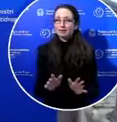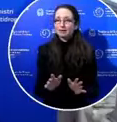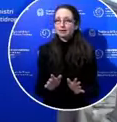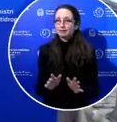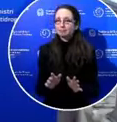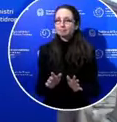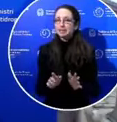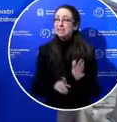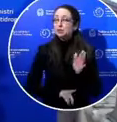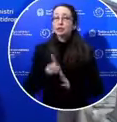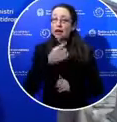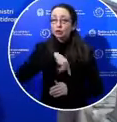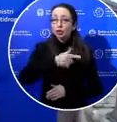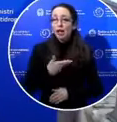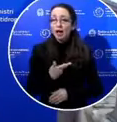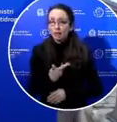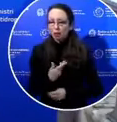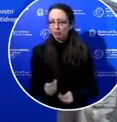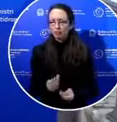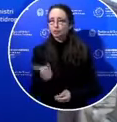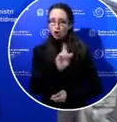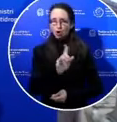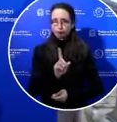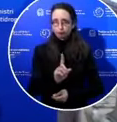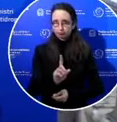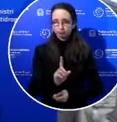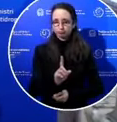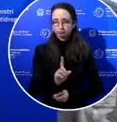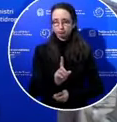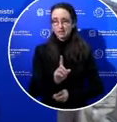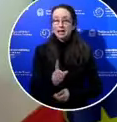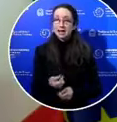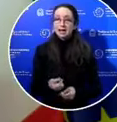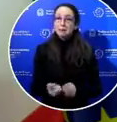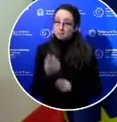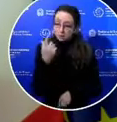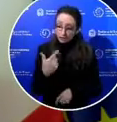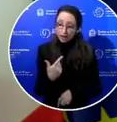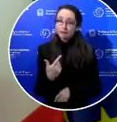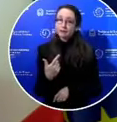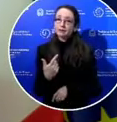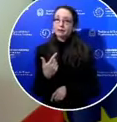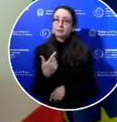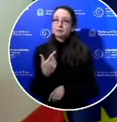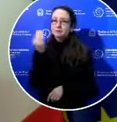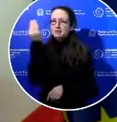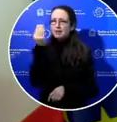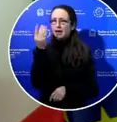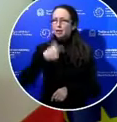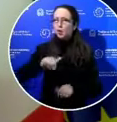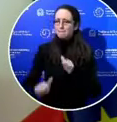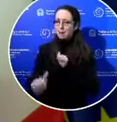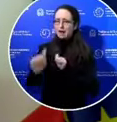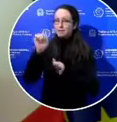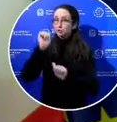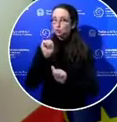il risultato che otterremo. È importante sottolineare che non basta una buona